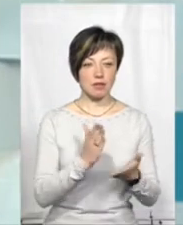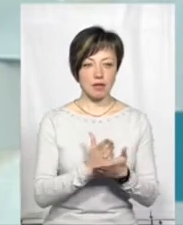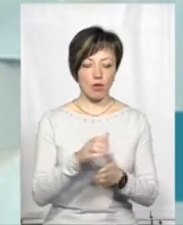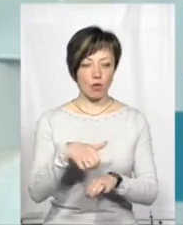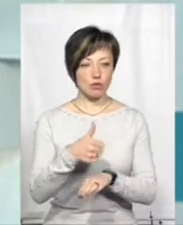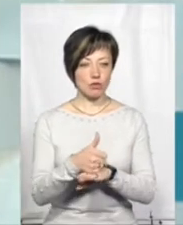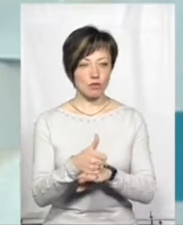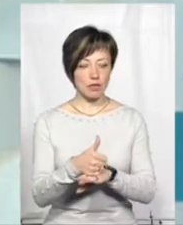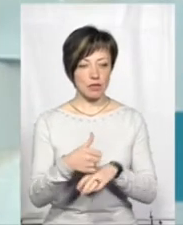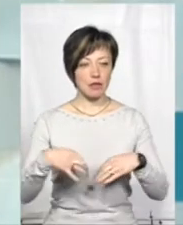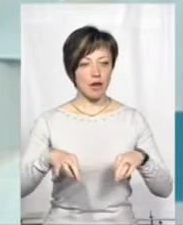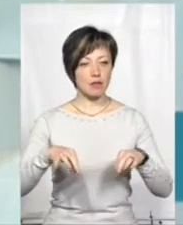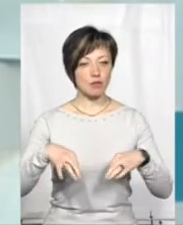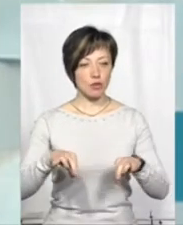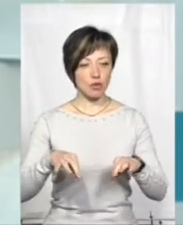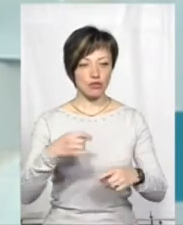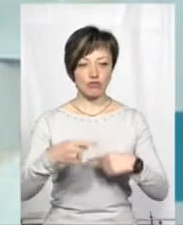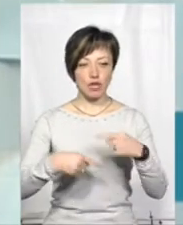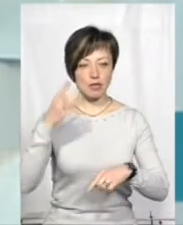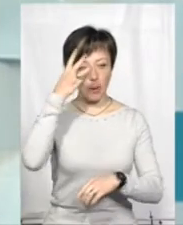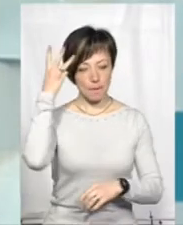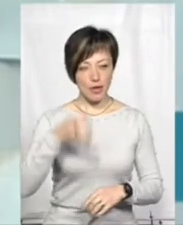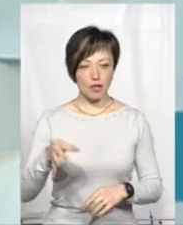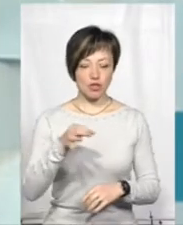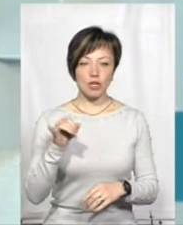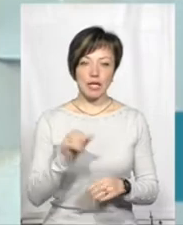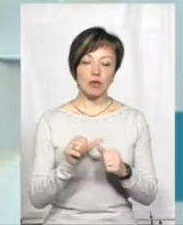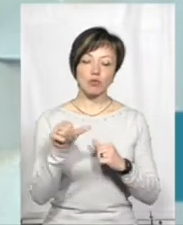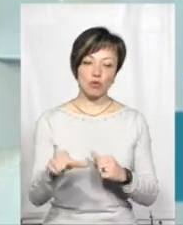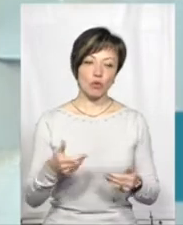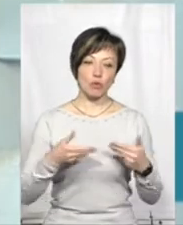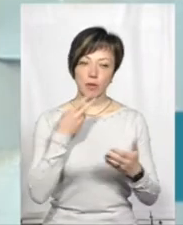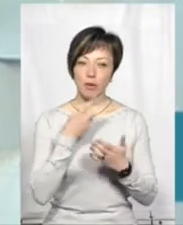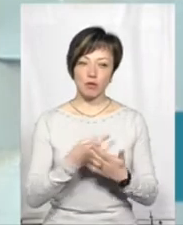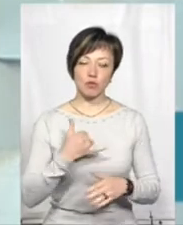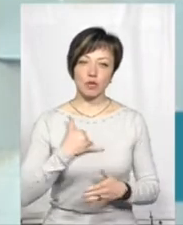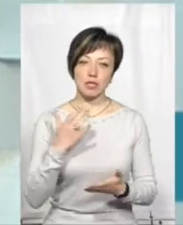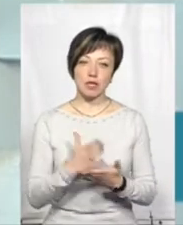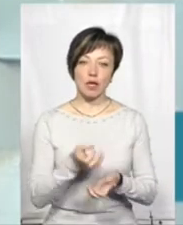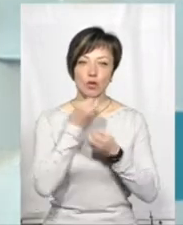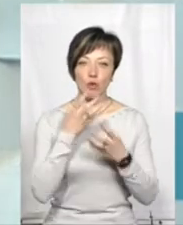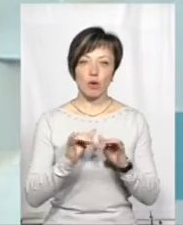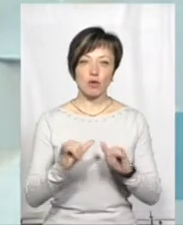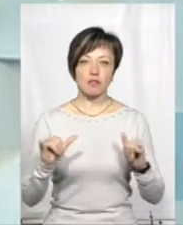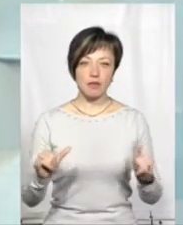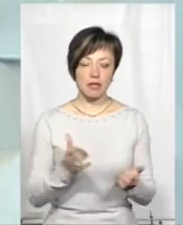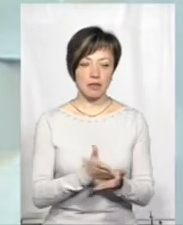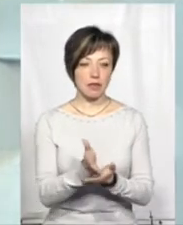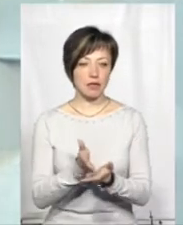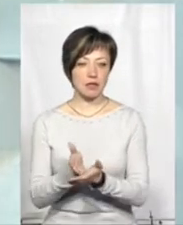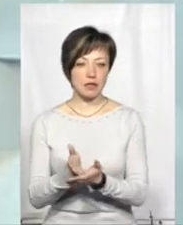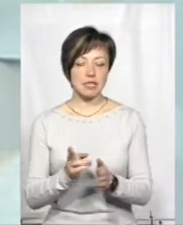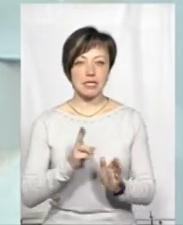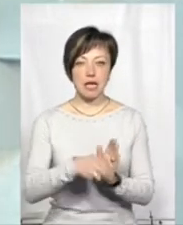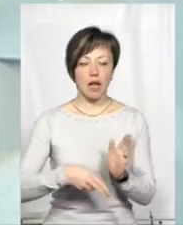основні транспортні, які проходять через Хмельниччину. І крім цього, ми бачимо, що у нас є добре розвинуті гілки все ж таки